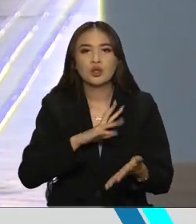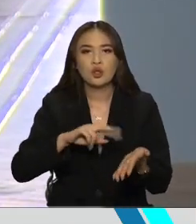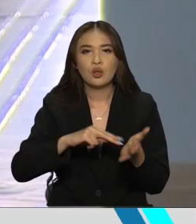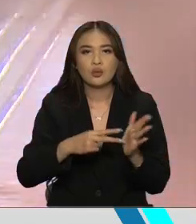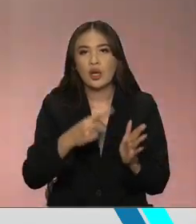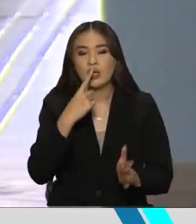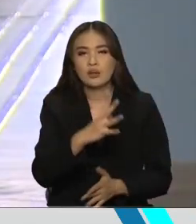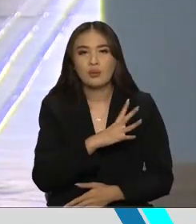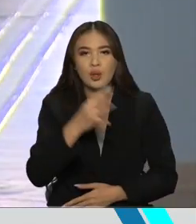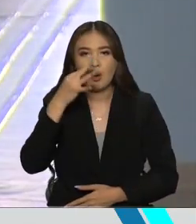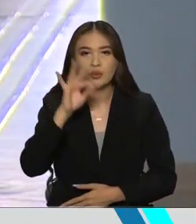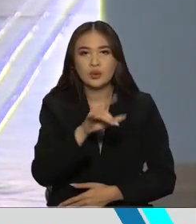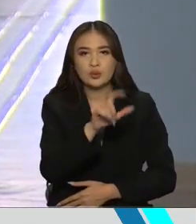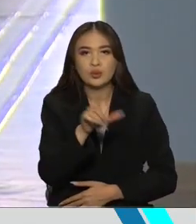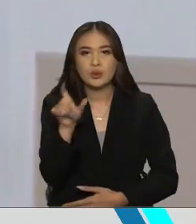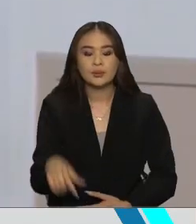мамандар.